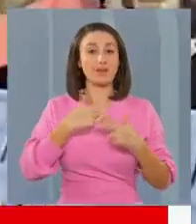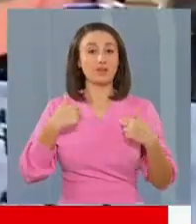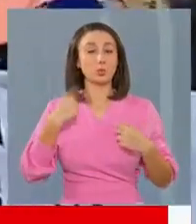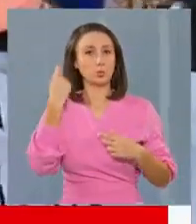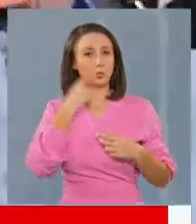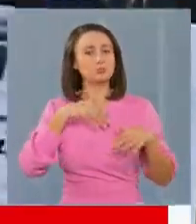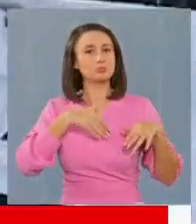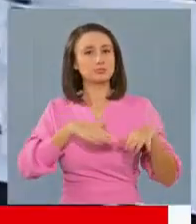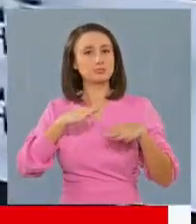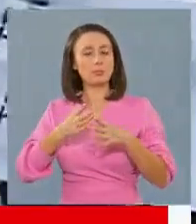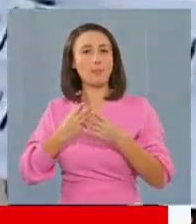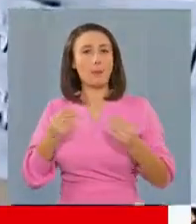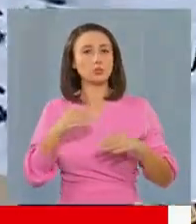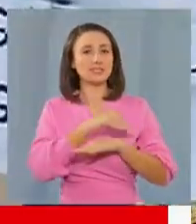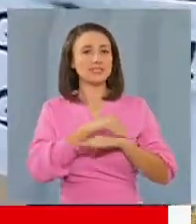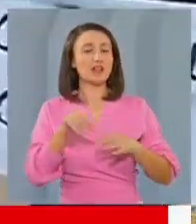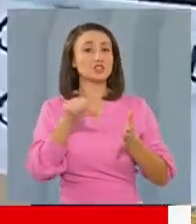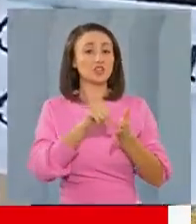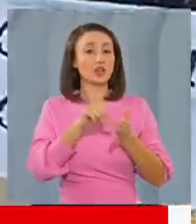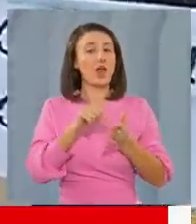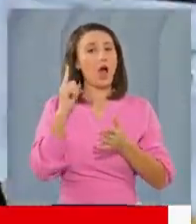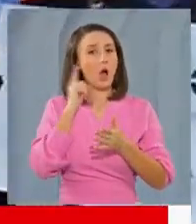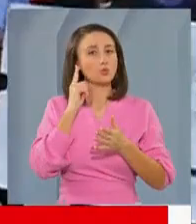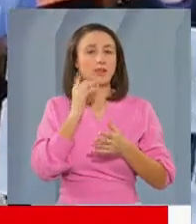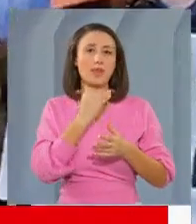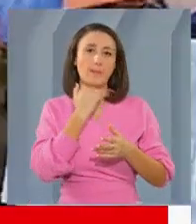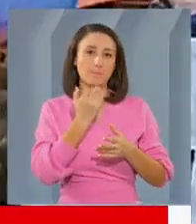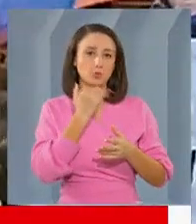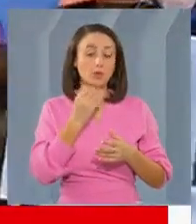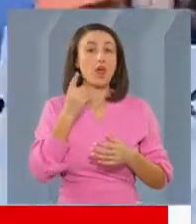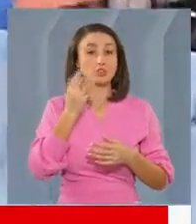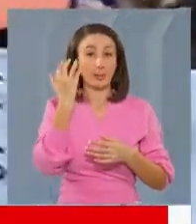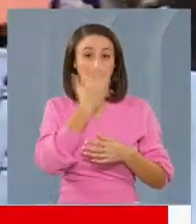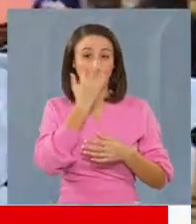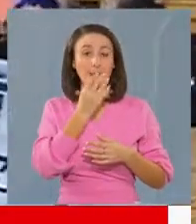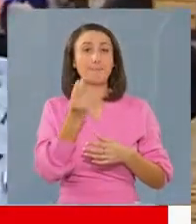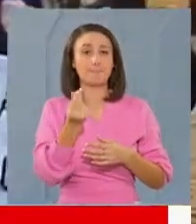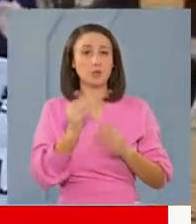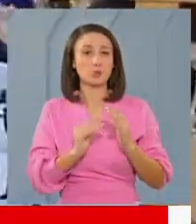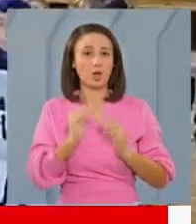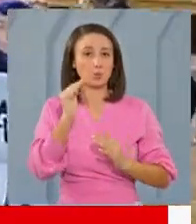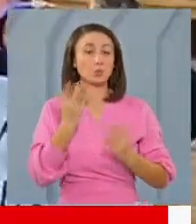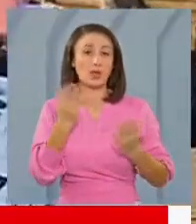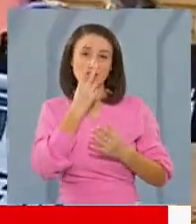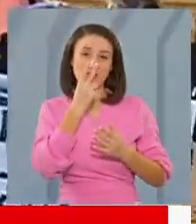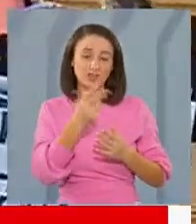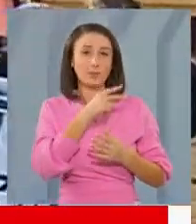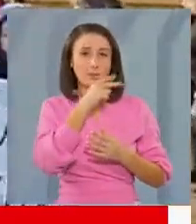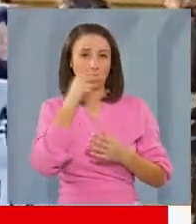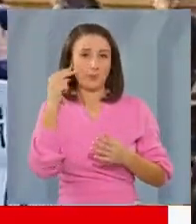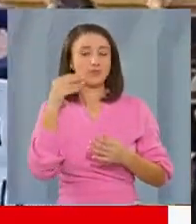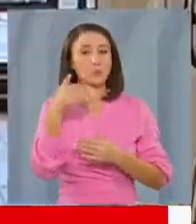și au mărșăluit pe mai multe străzi centrale pentru a-și face auzite nemulțumirile. Aceștia se plâng de prețurile crescute care se văd în